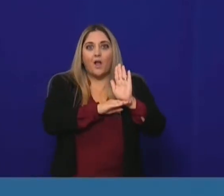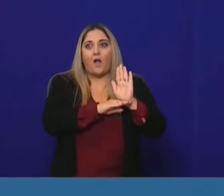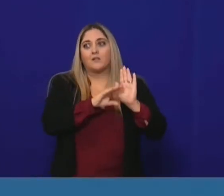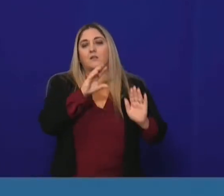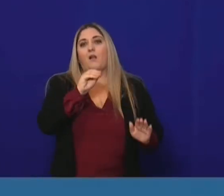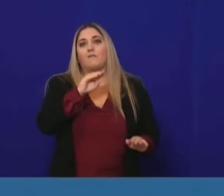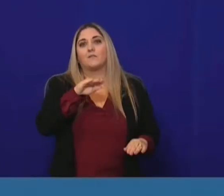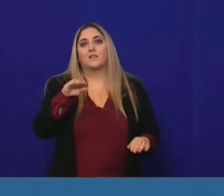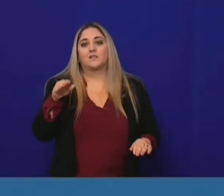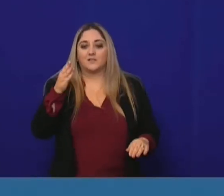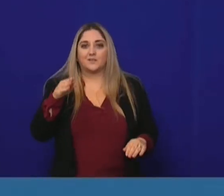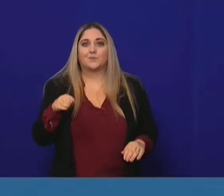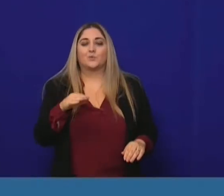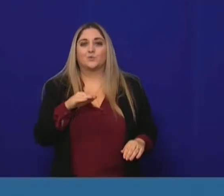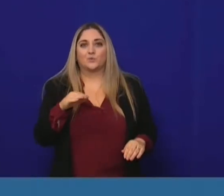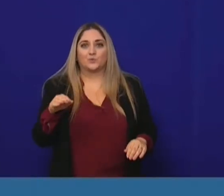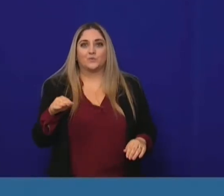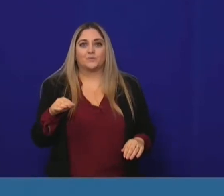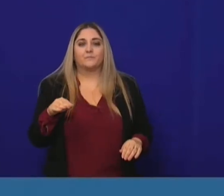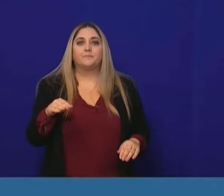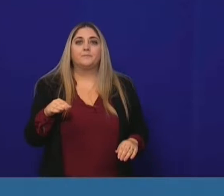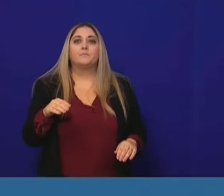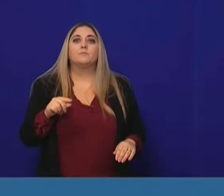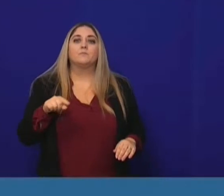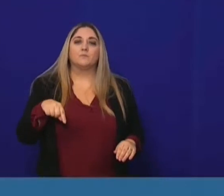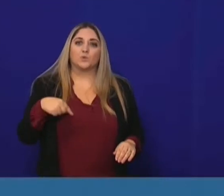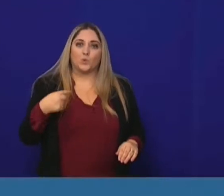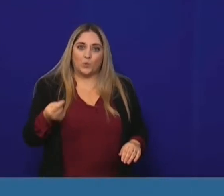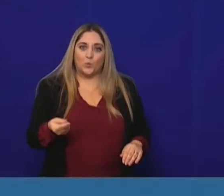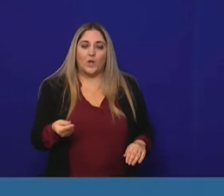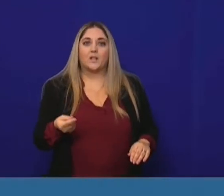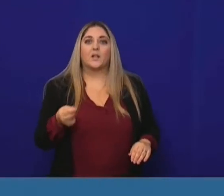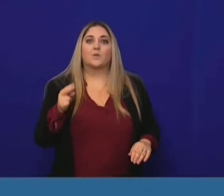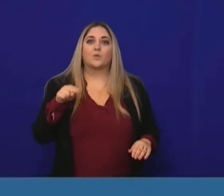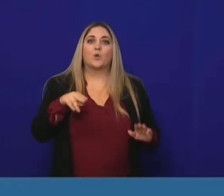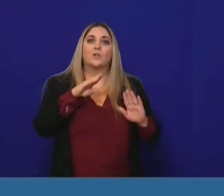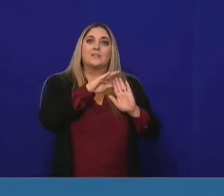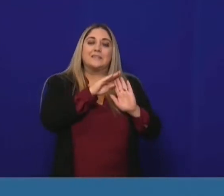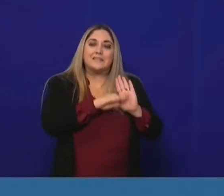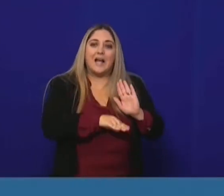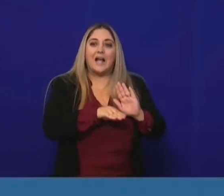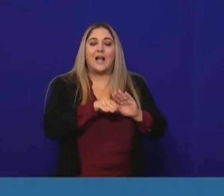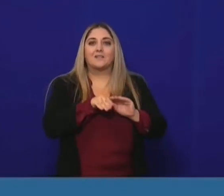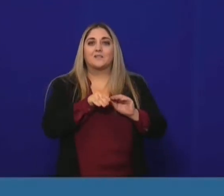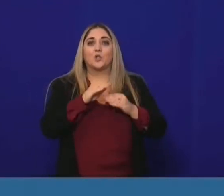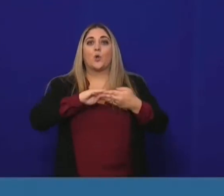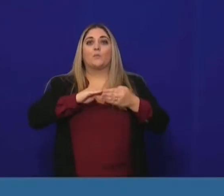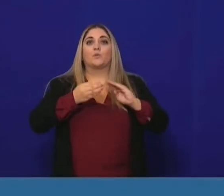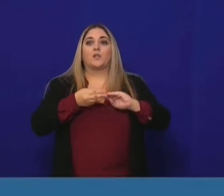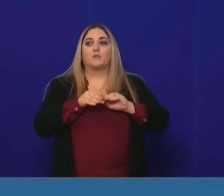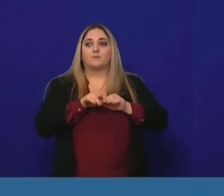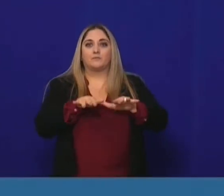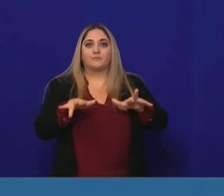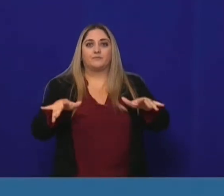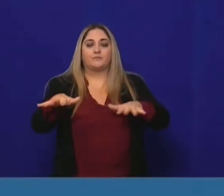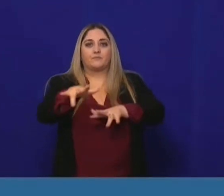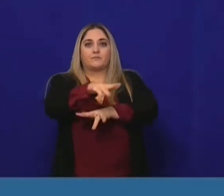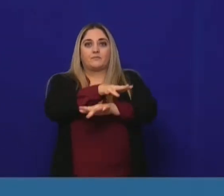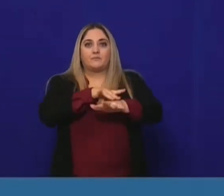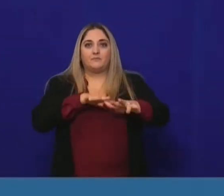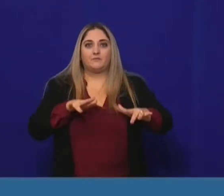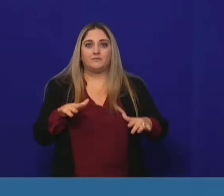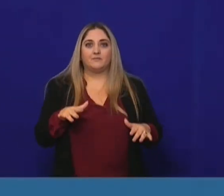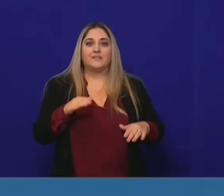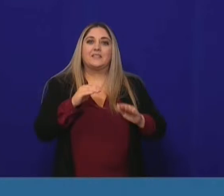serju li tevita l-imwiet u mbagħad eventwalment li inti tkun qed tevita wkoll it-trasmissjoni fil-komunità iżjed ma inti tkun